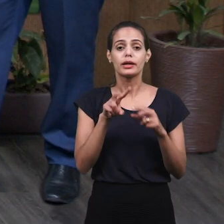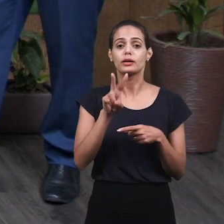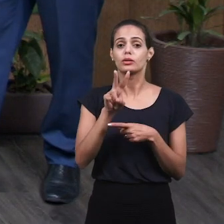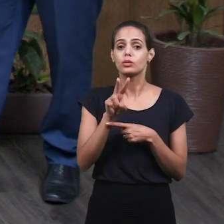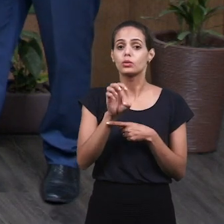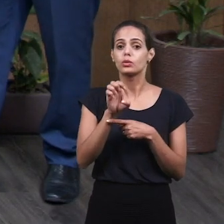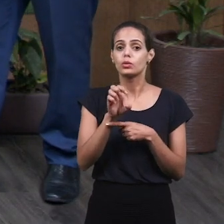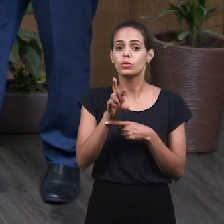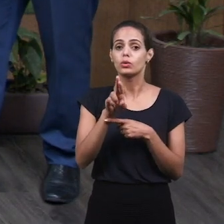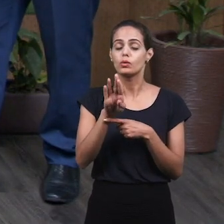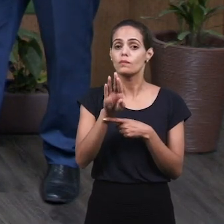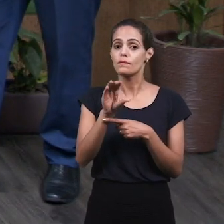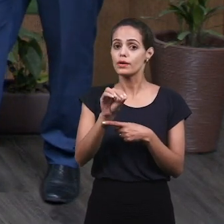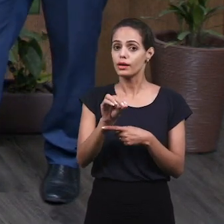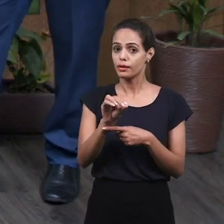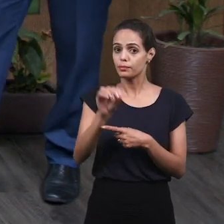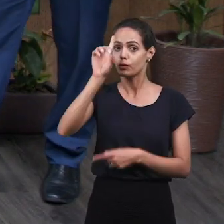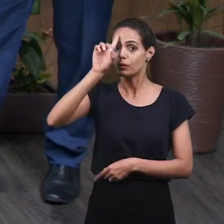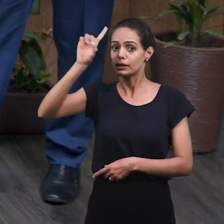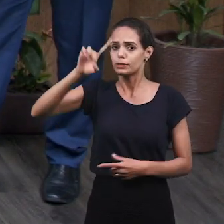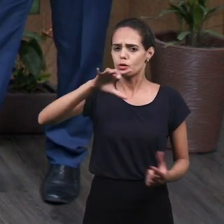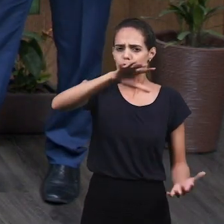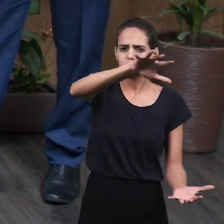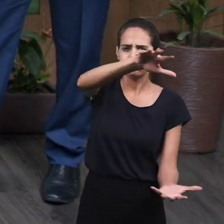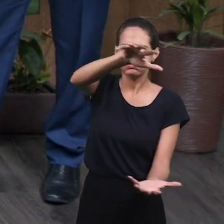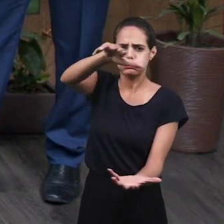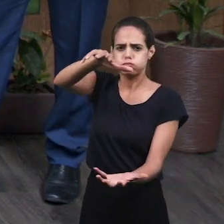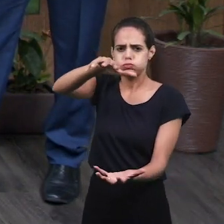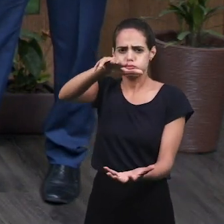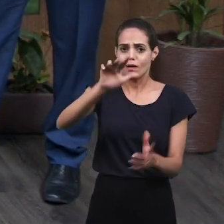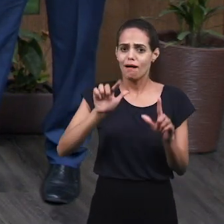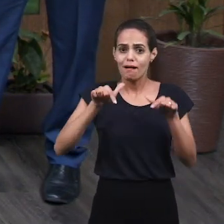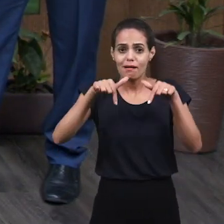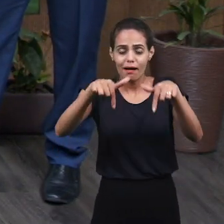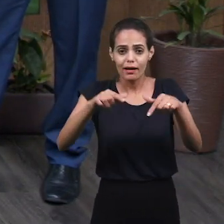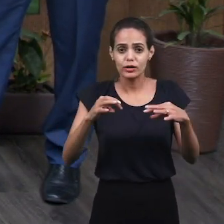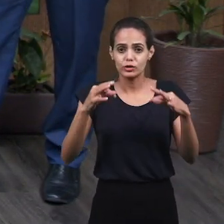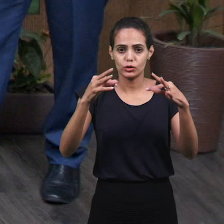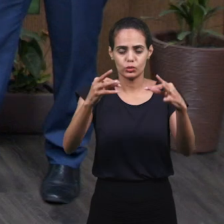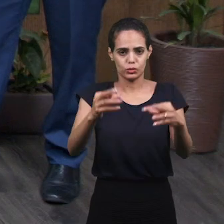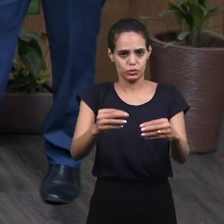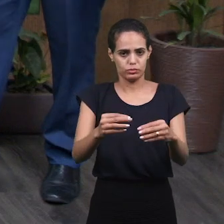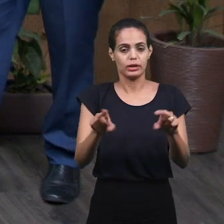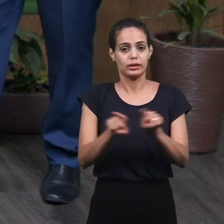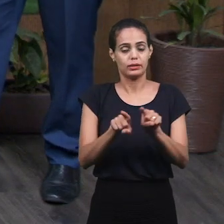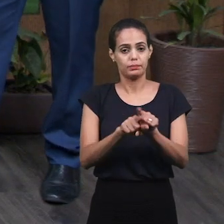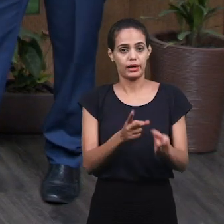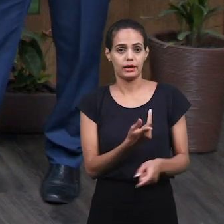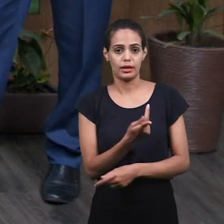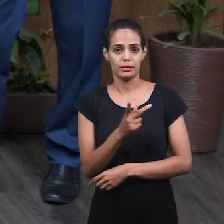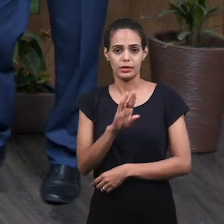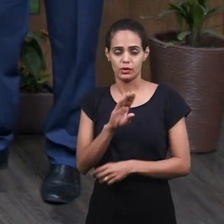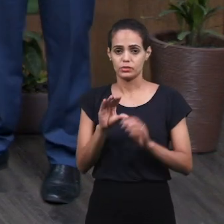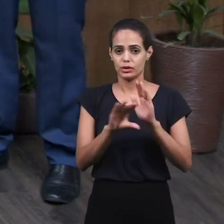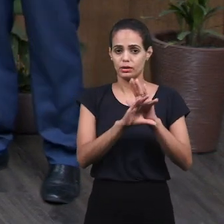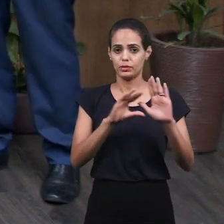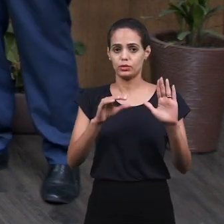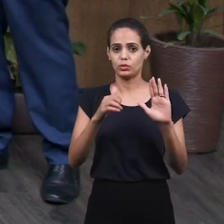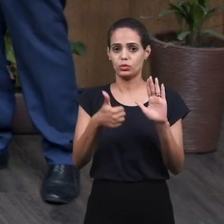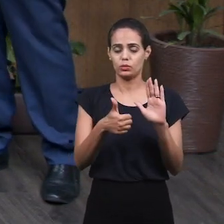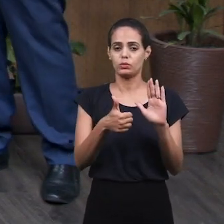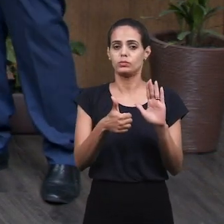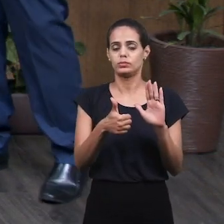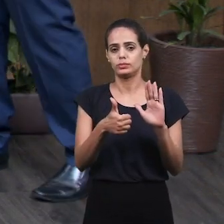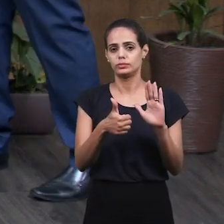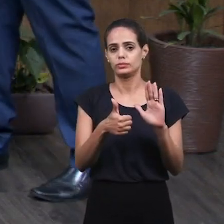pouvons lire le texte biblique qui se trouve dans la lettre aux Hébreux, chapitre 1er, la partie